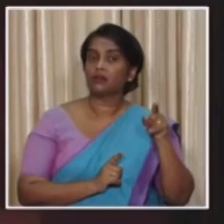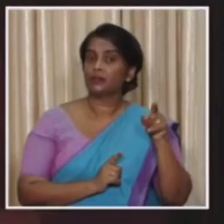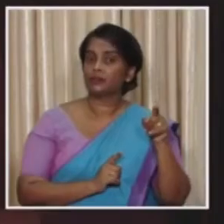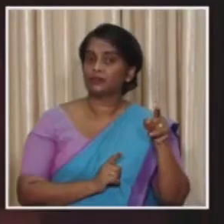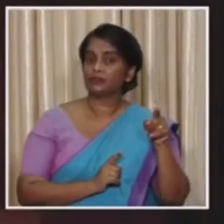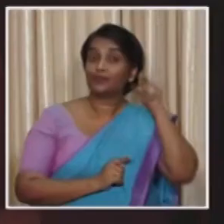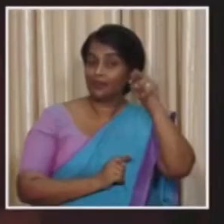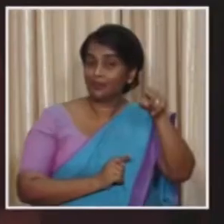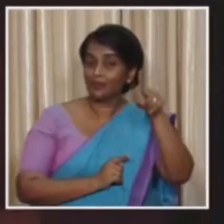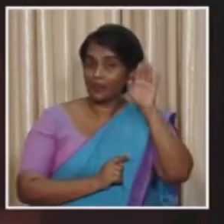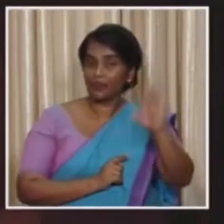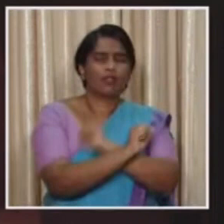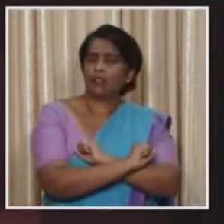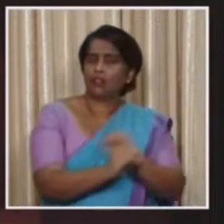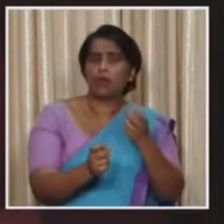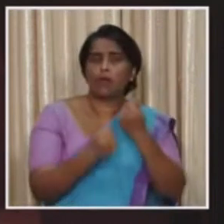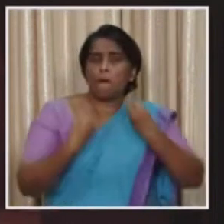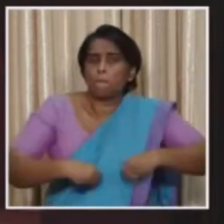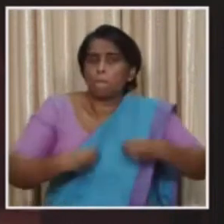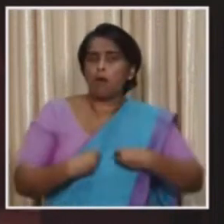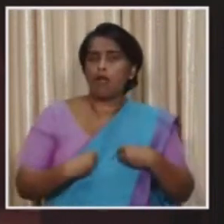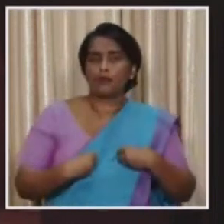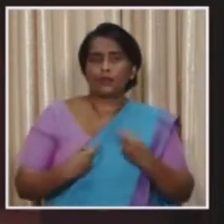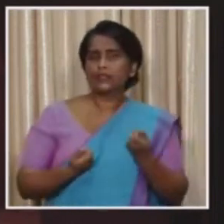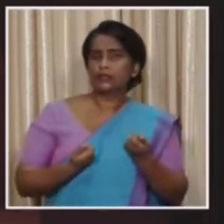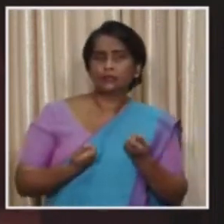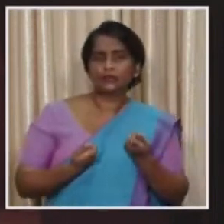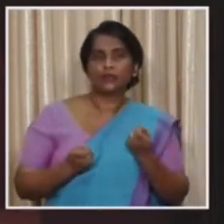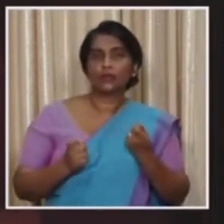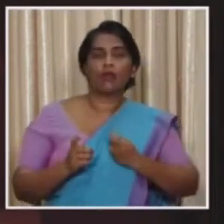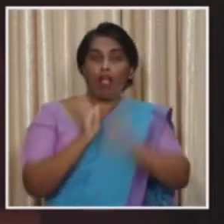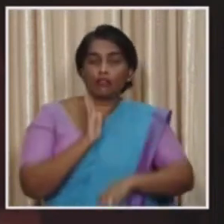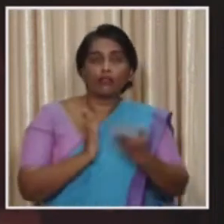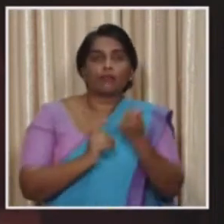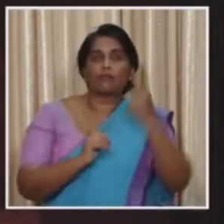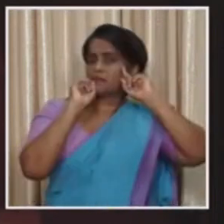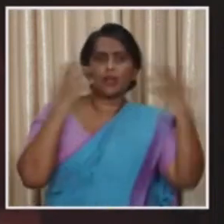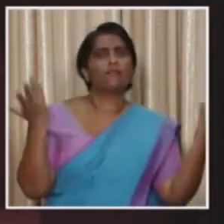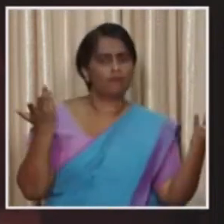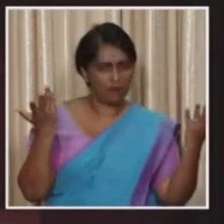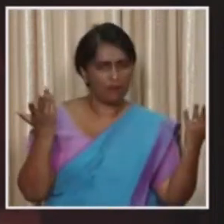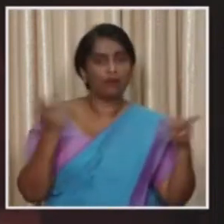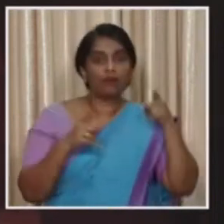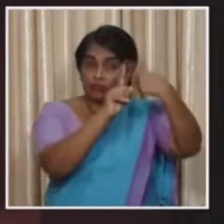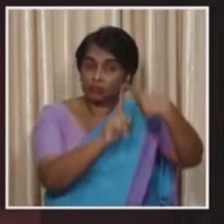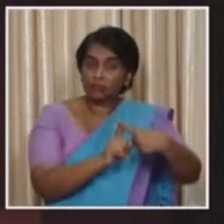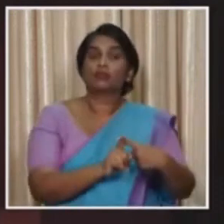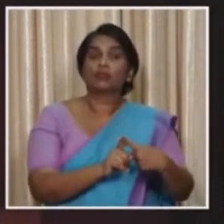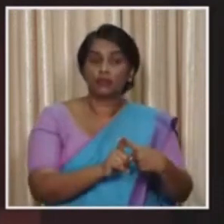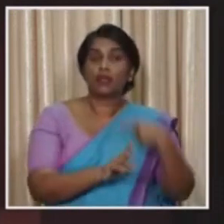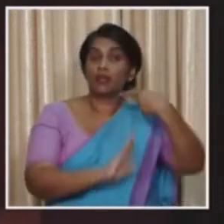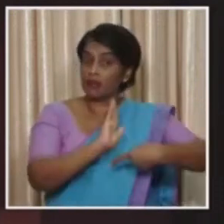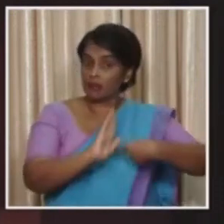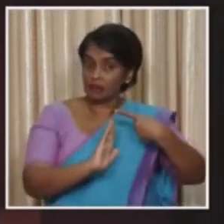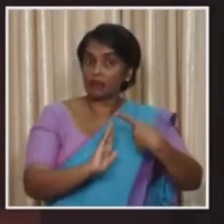එක, ඒකේ ඵල විපාක වැඩ කරන ජනතාවගේ මුදල් කොච්චර අඩු වෙනවද කියලා. එතකොට ඒ ගණනය කරන්නේ මේ